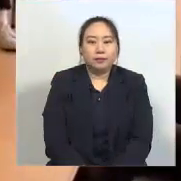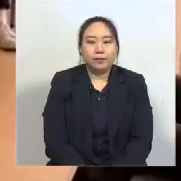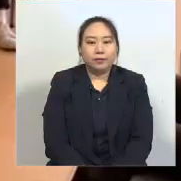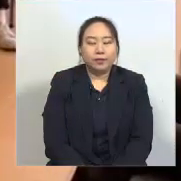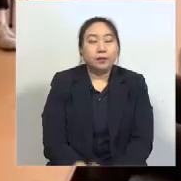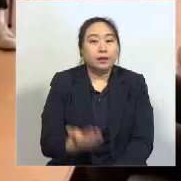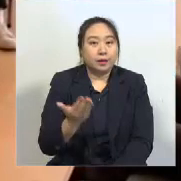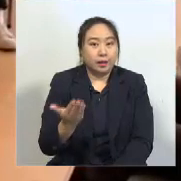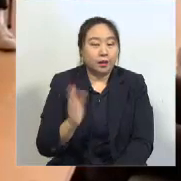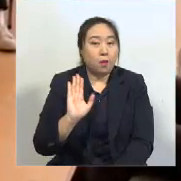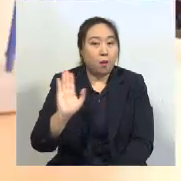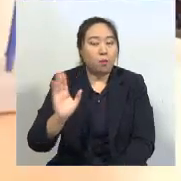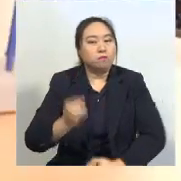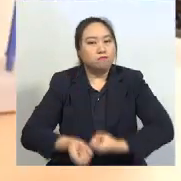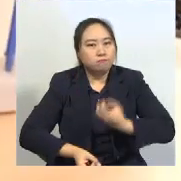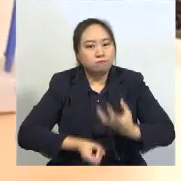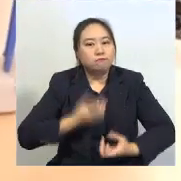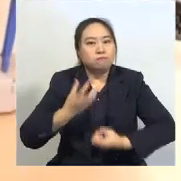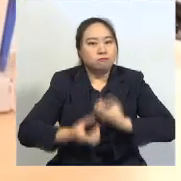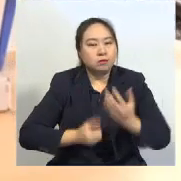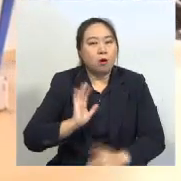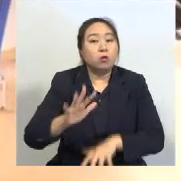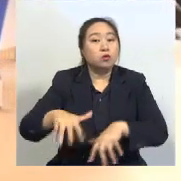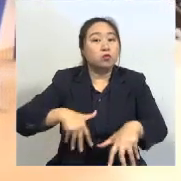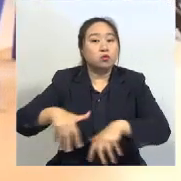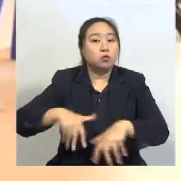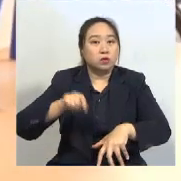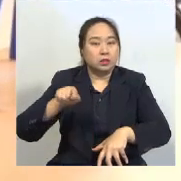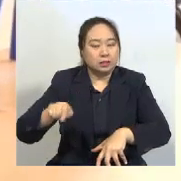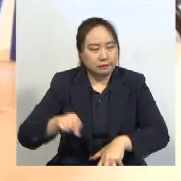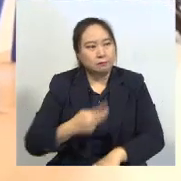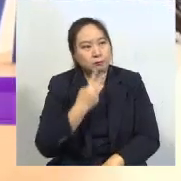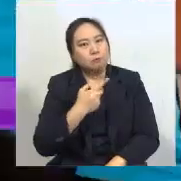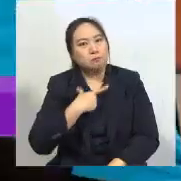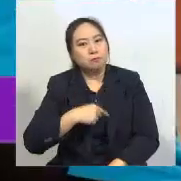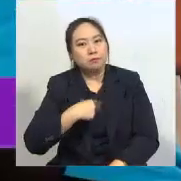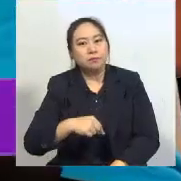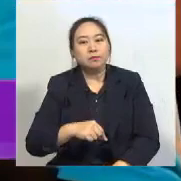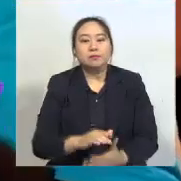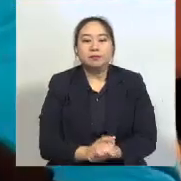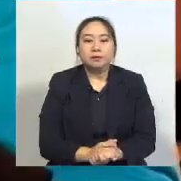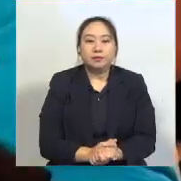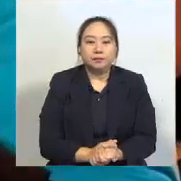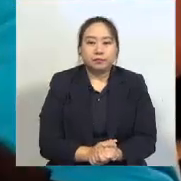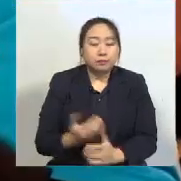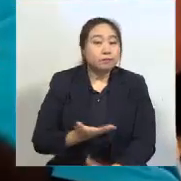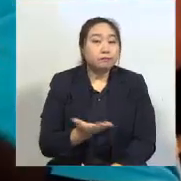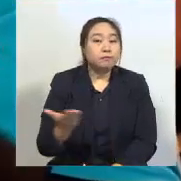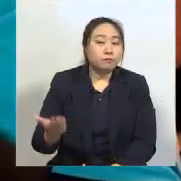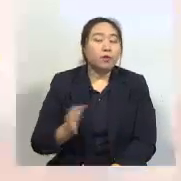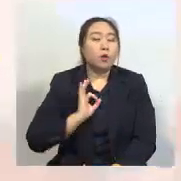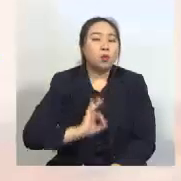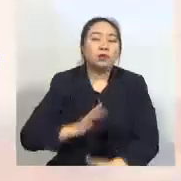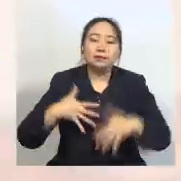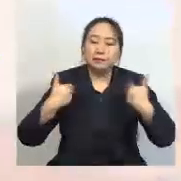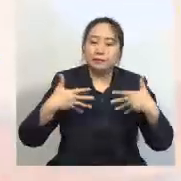นี่ถือว่าเป็นหนึ่งในเสียงสะท้อนความพึงพอใจของชาวบ้านในชุมชนเทศบาลตำบลบ้านแหลมอำเภอบ้านแหลมจังหวัดเพชรบุรีนะคะซึ่งต่างก็บอกว่ารู้สึก